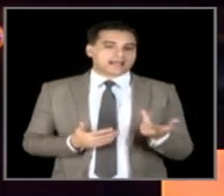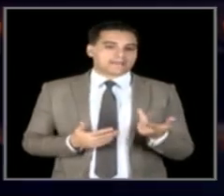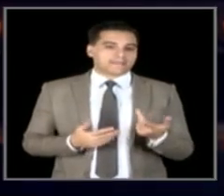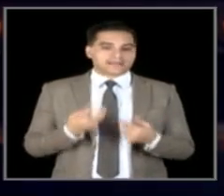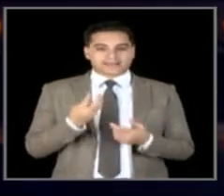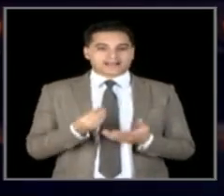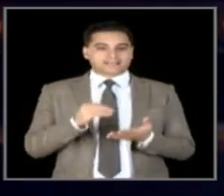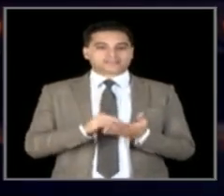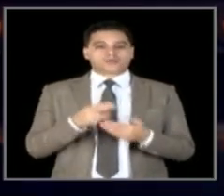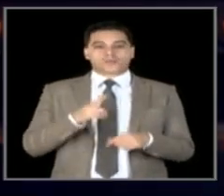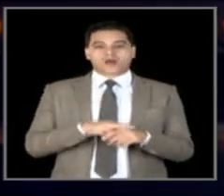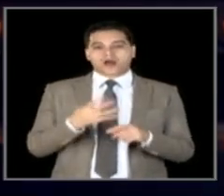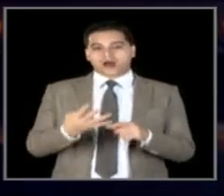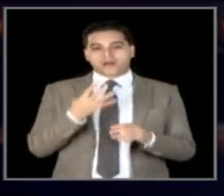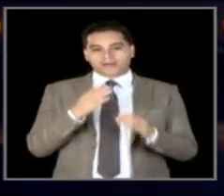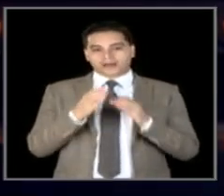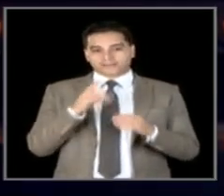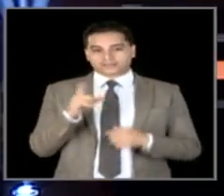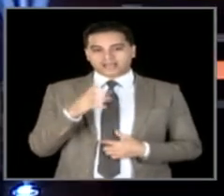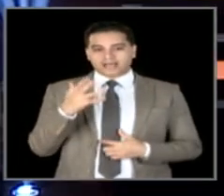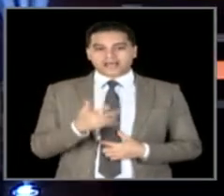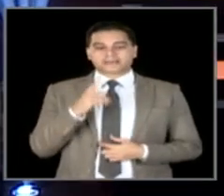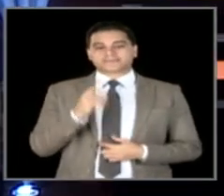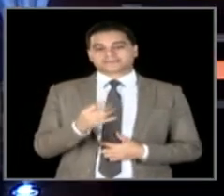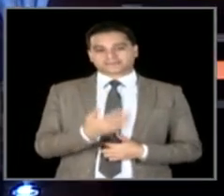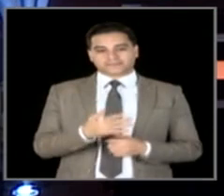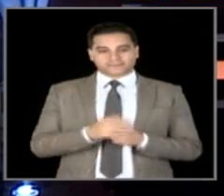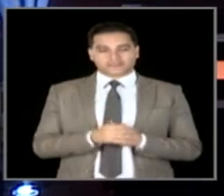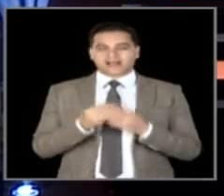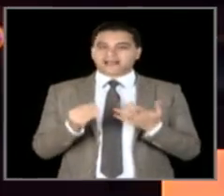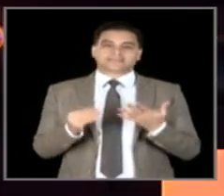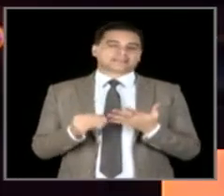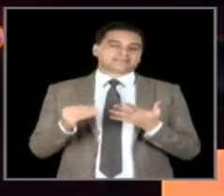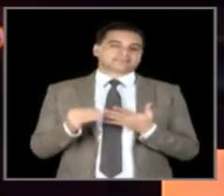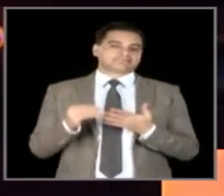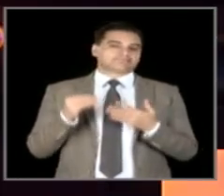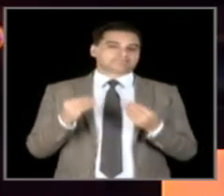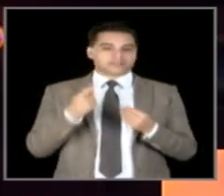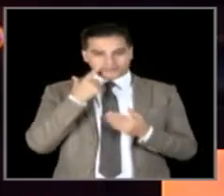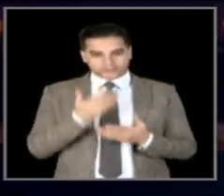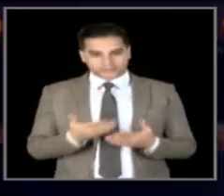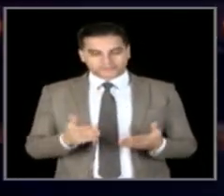30. 30 و4 اجابات صح بقيتوا 50. لسه المباراة في الملعب.